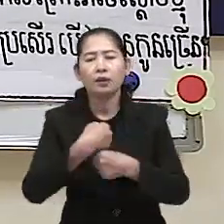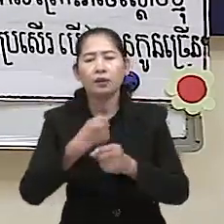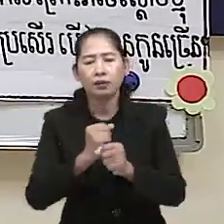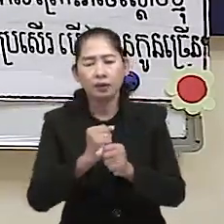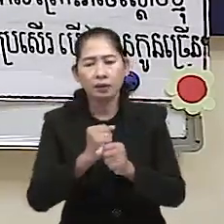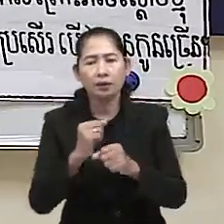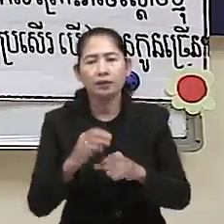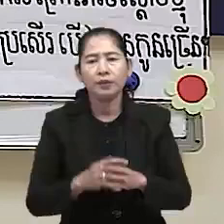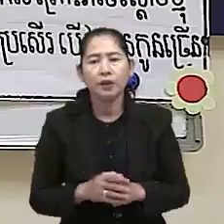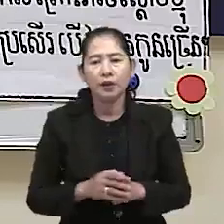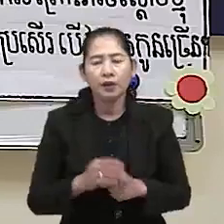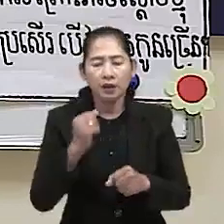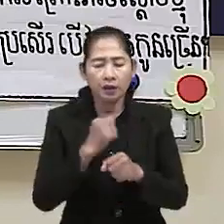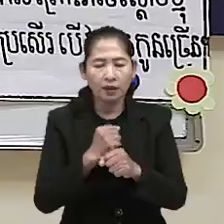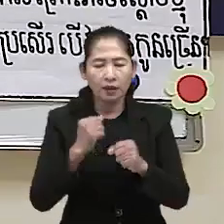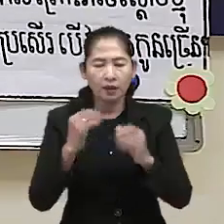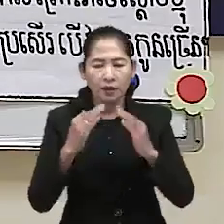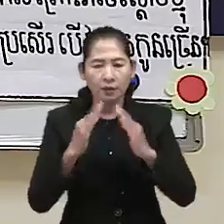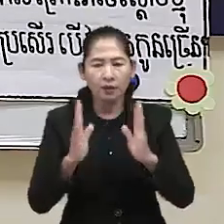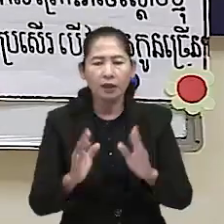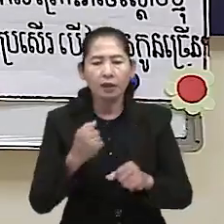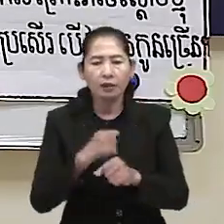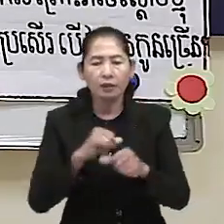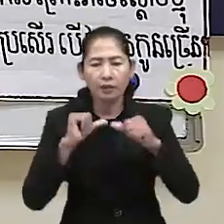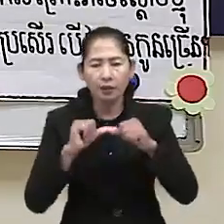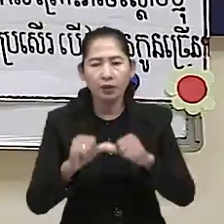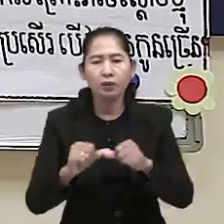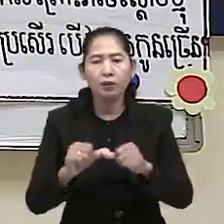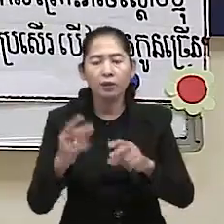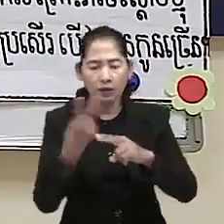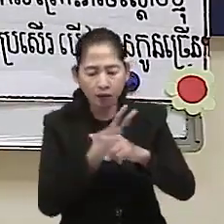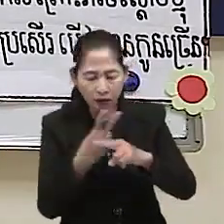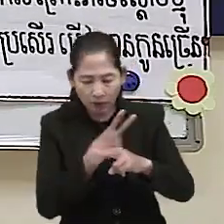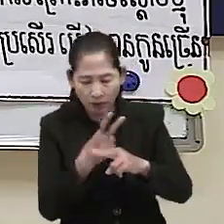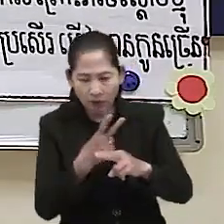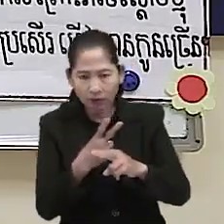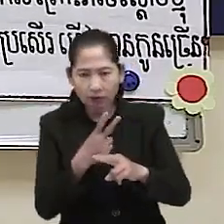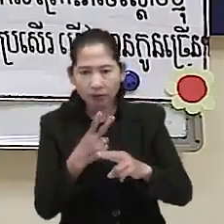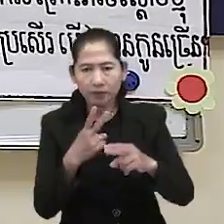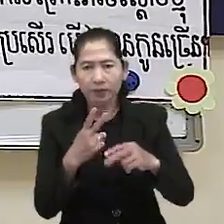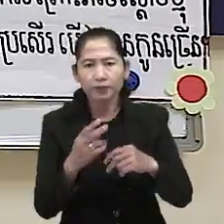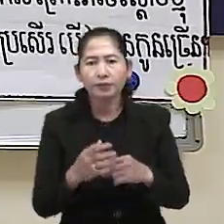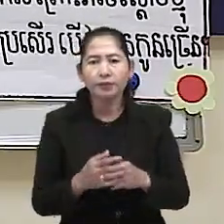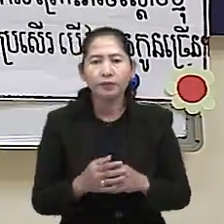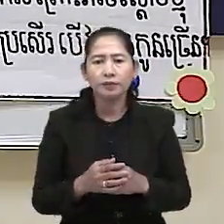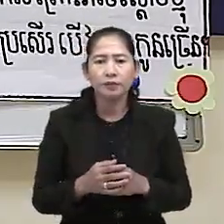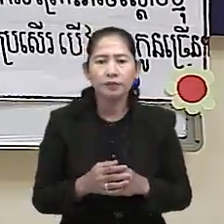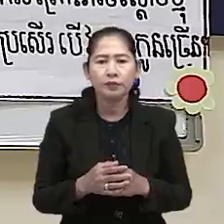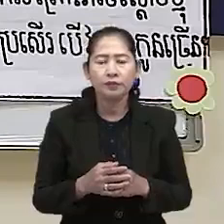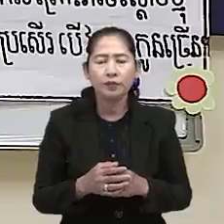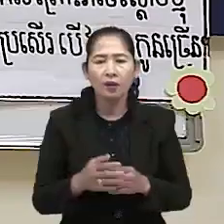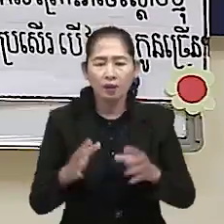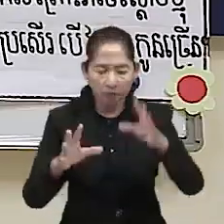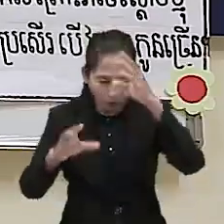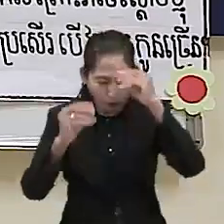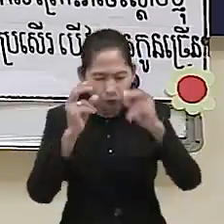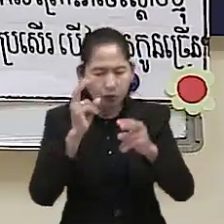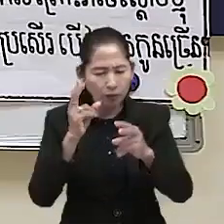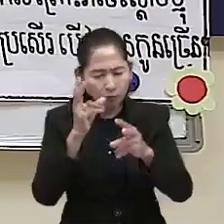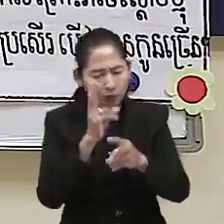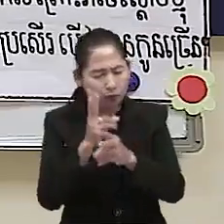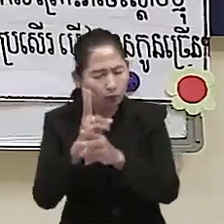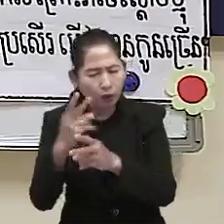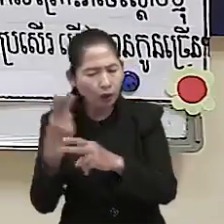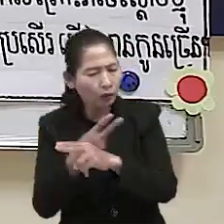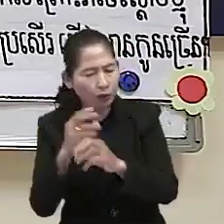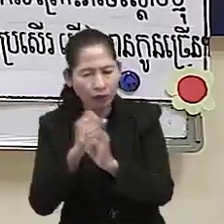ចាយកកិច្ចការផ្ទះទៅធ្វើឲ្យបានជាប្រចាំគឺជាការហ្វឹកហាត់ណាកូនបើរៀនឲ្យទុកចោលគ្មានការអនុវ